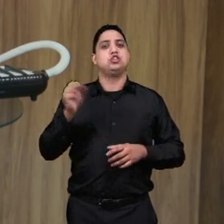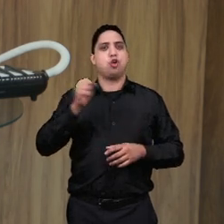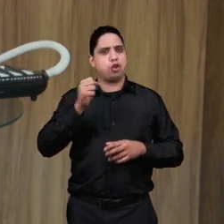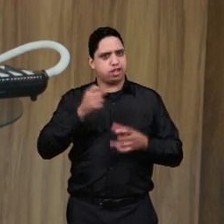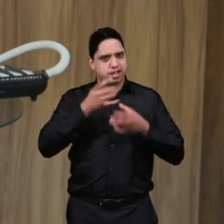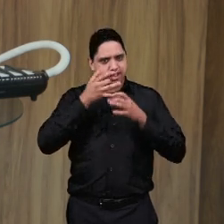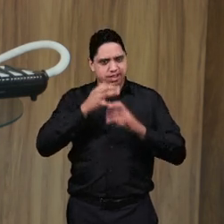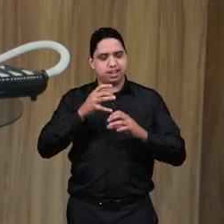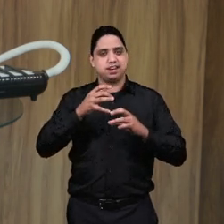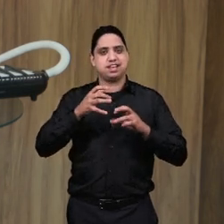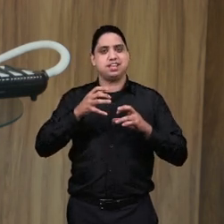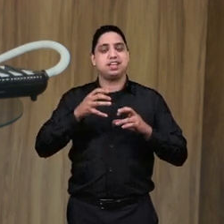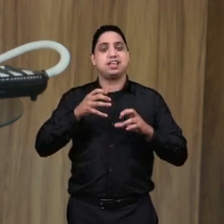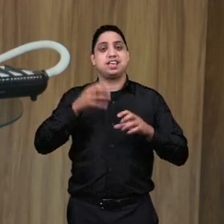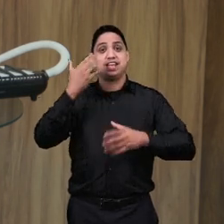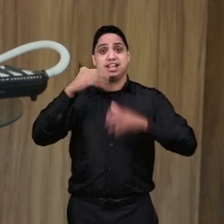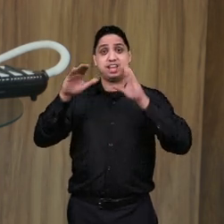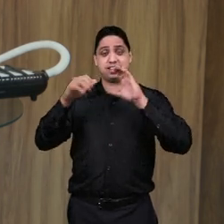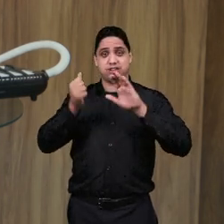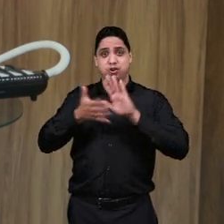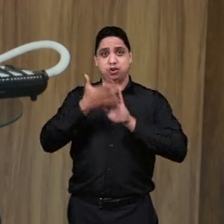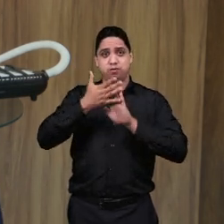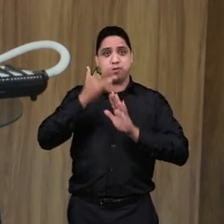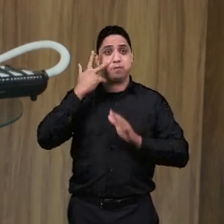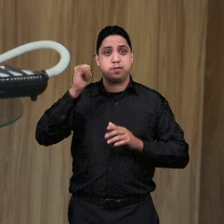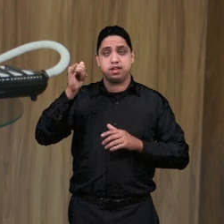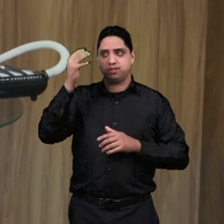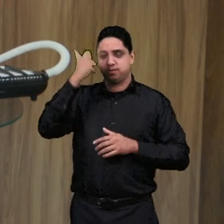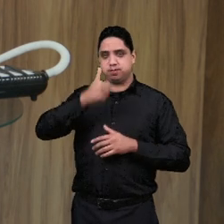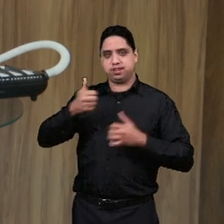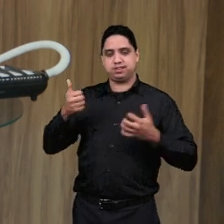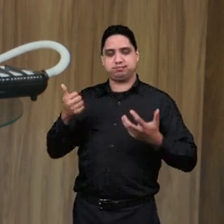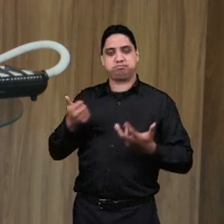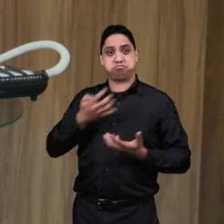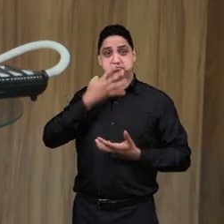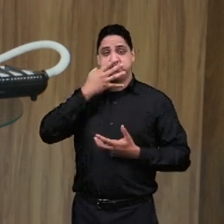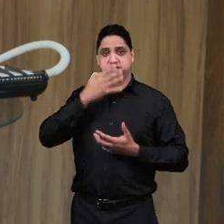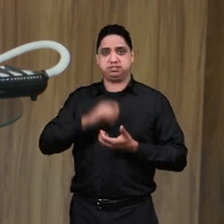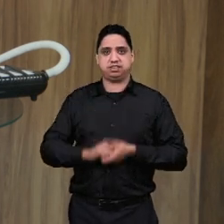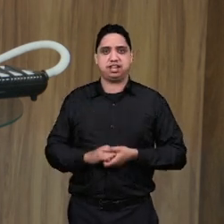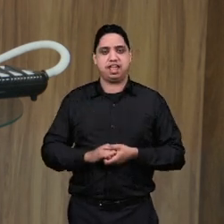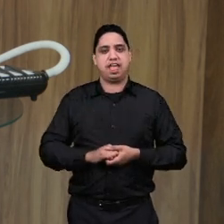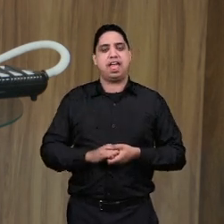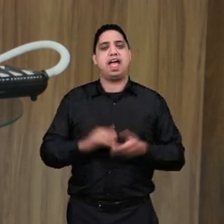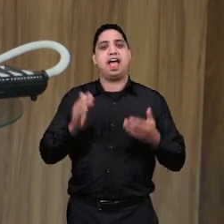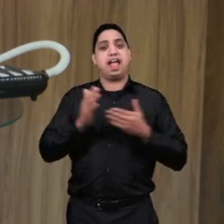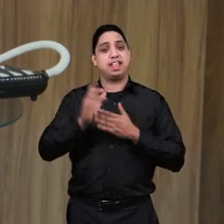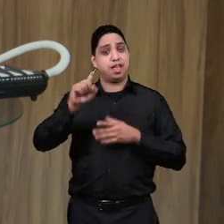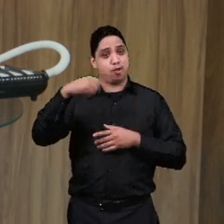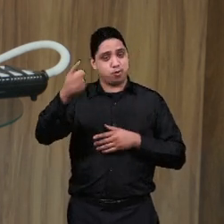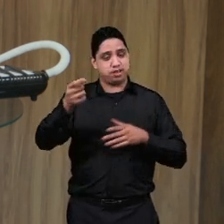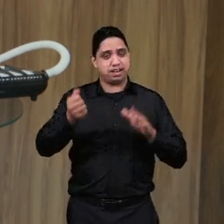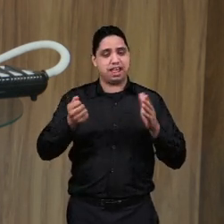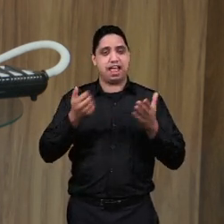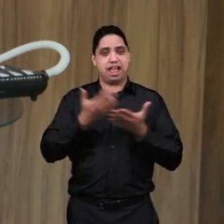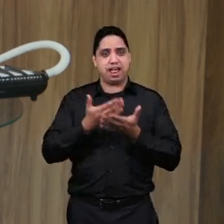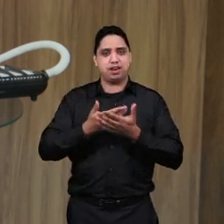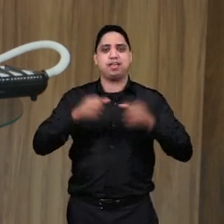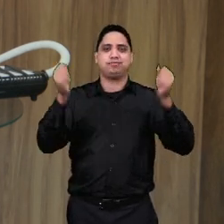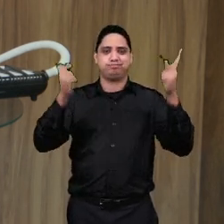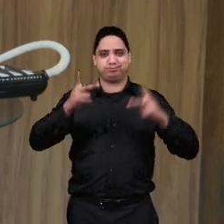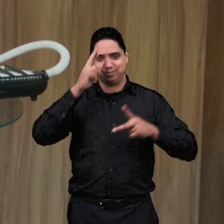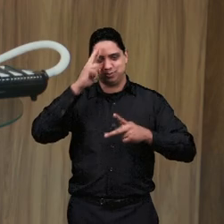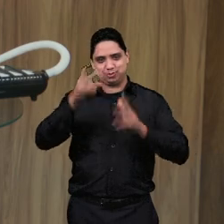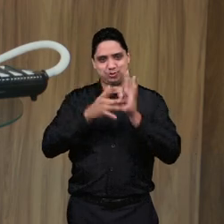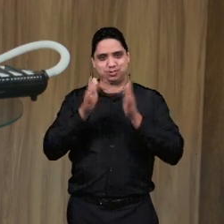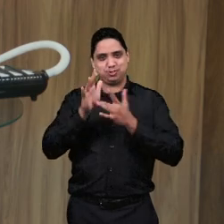louange. Père, ta bonté m'admire. Jusqu'à la prochaine étude et à tous la Até a paix du próxima Seigneur aula e a Jésus. todos a paz do